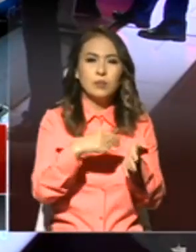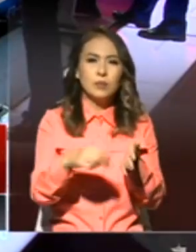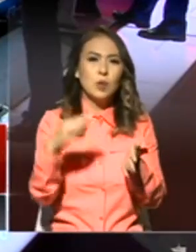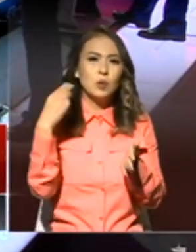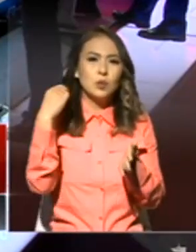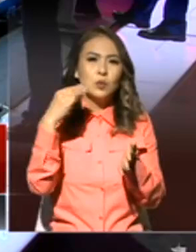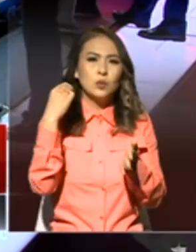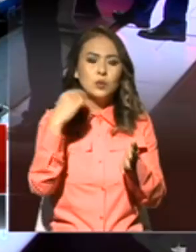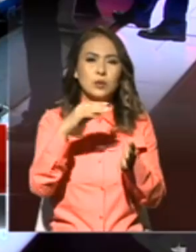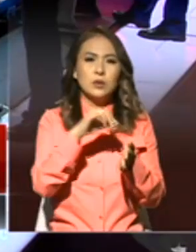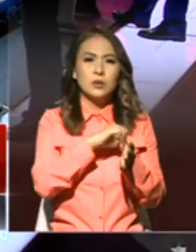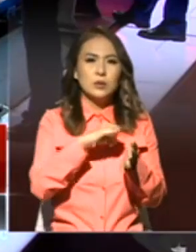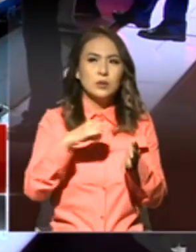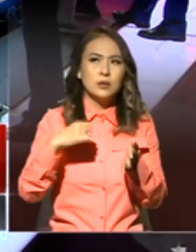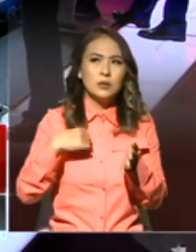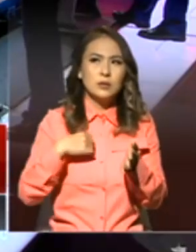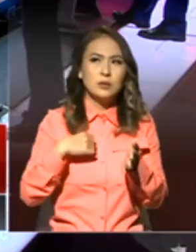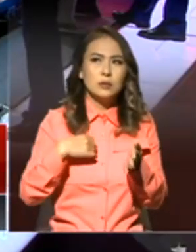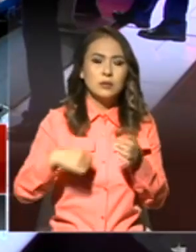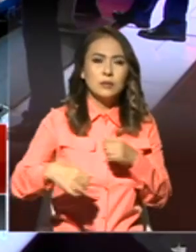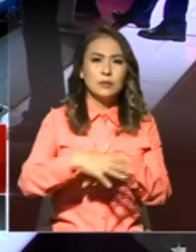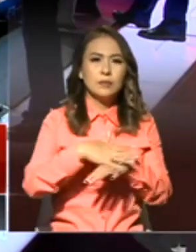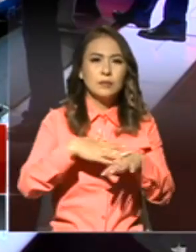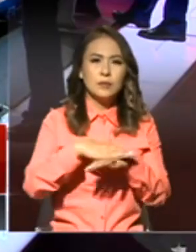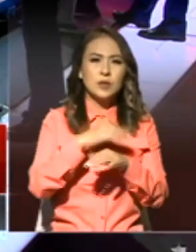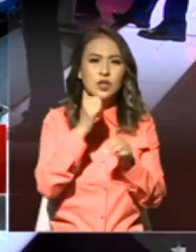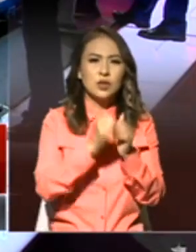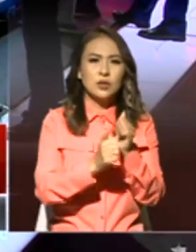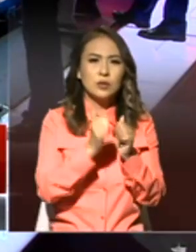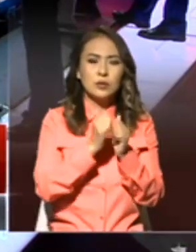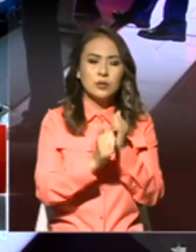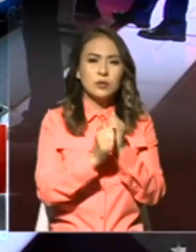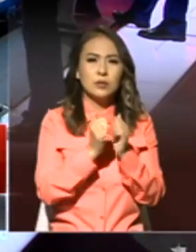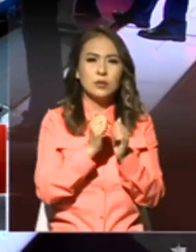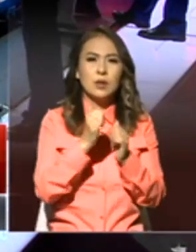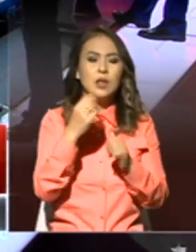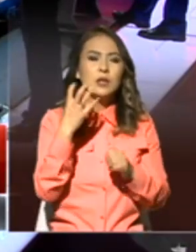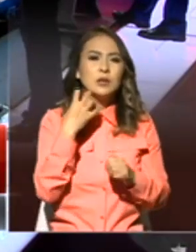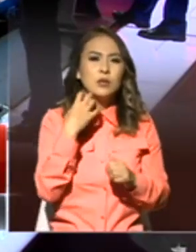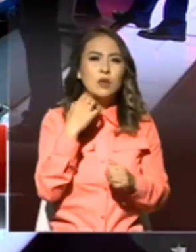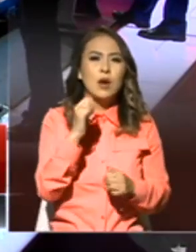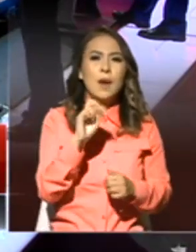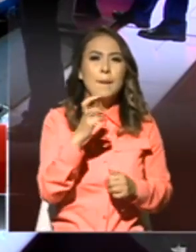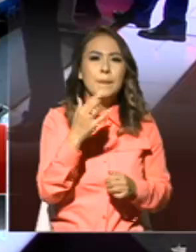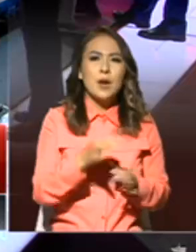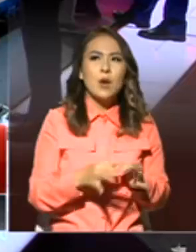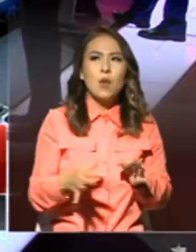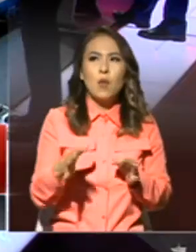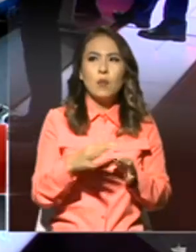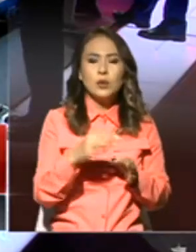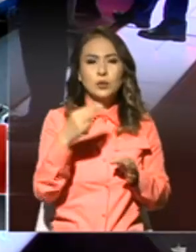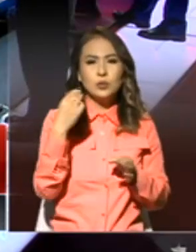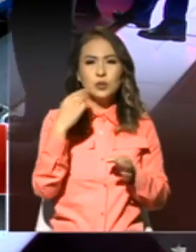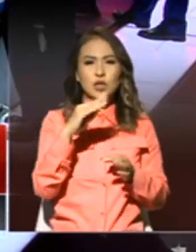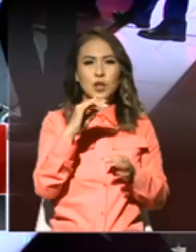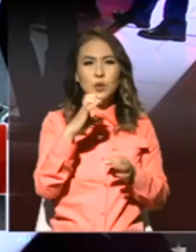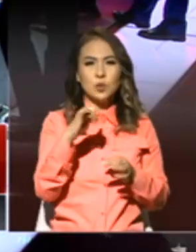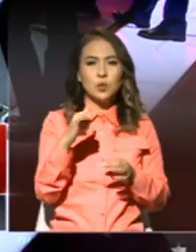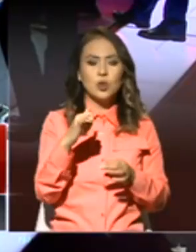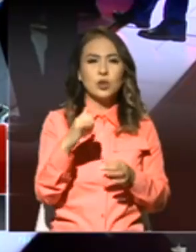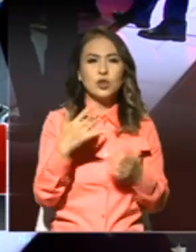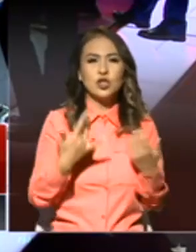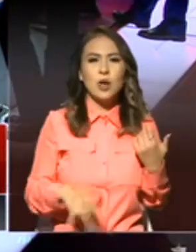Түркістан ең халық жиі шоғырланған жерлерде, Қызылорда, Абай облысы, Түркістан, Жетісу, Жамбыл